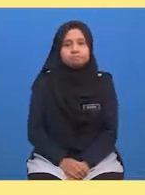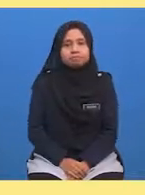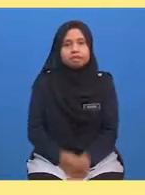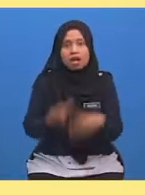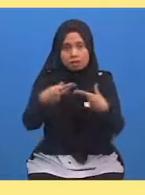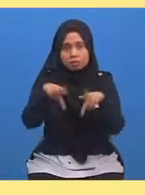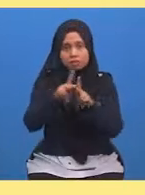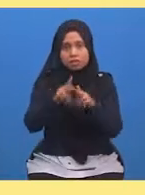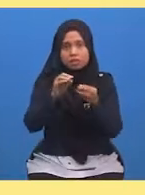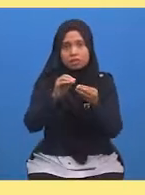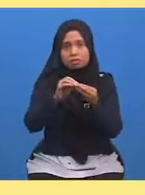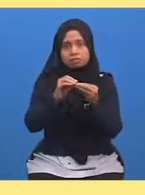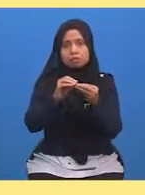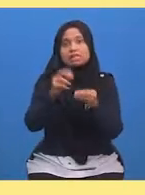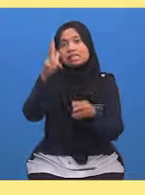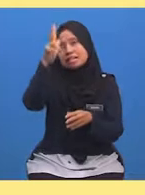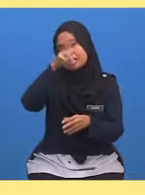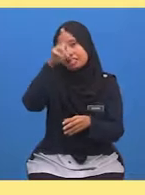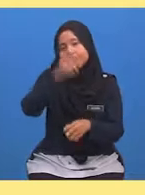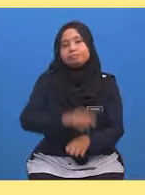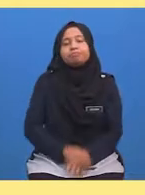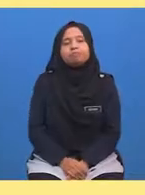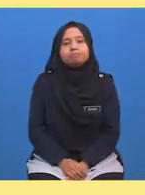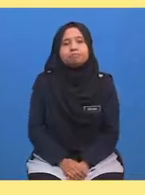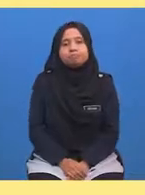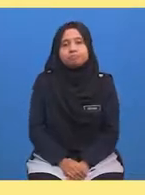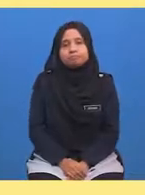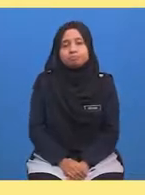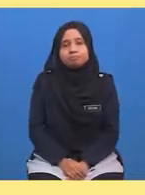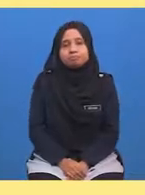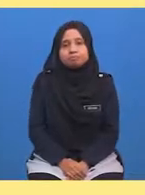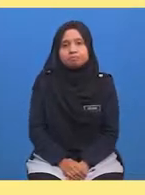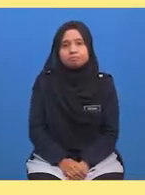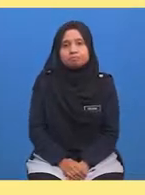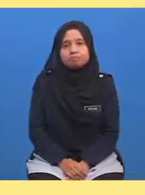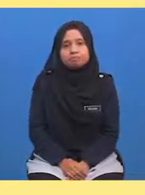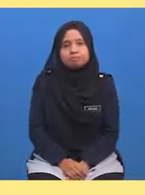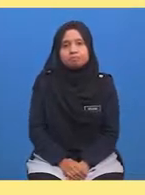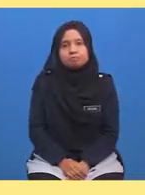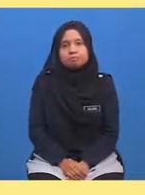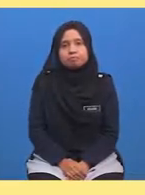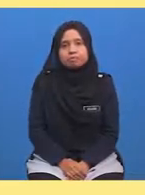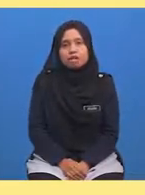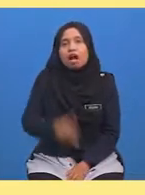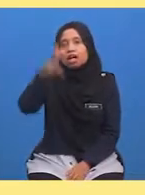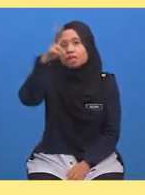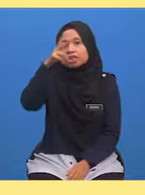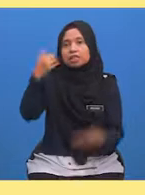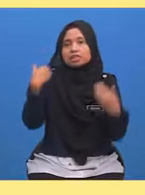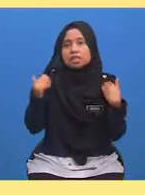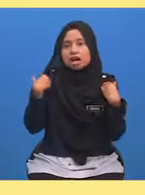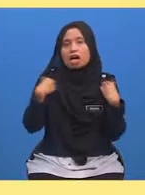Kepentingan rancangan perniagaan kepada pihak berkepentingan iaitu kerajaan. Kerajaan